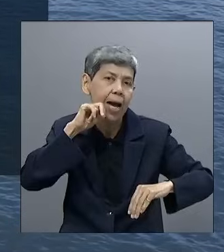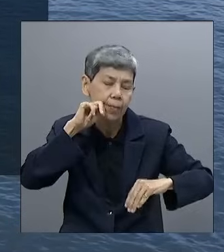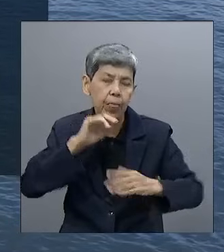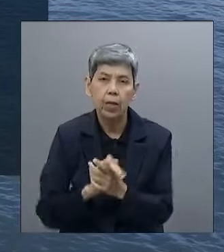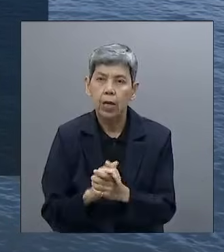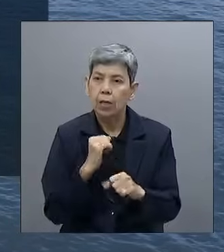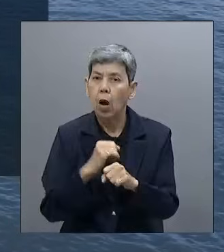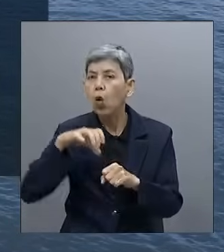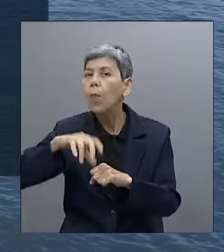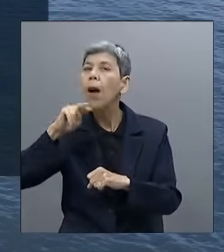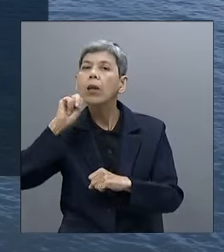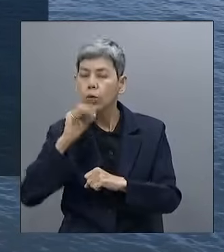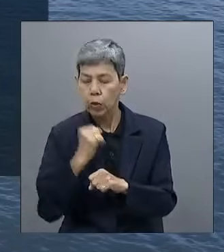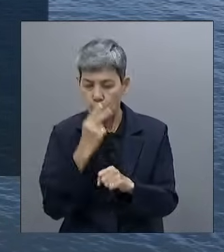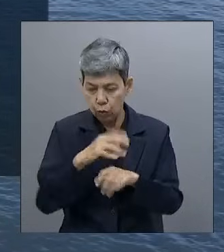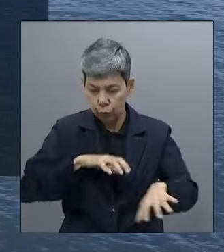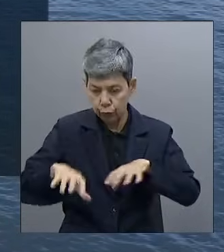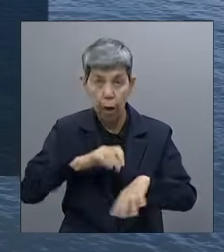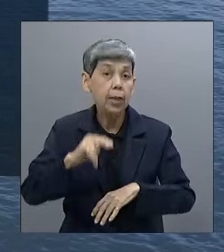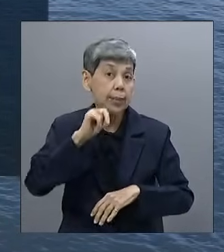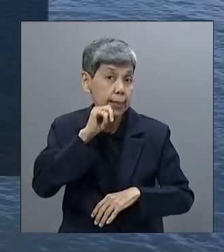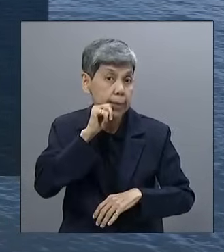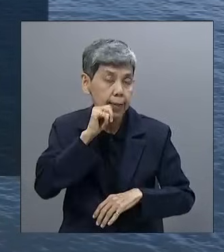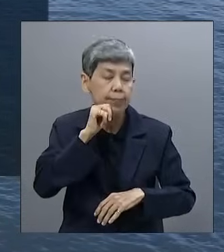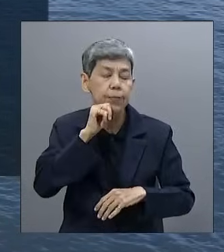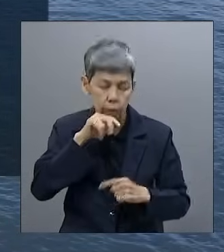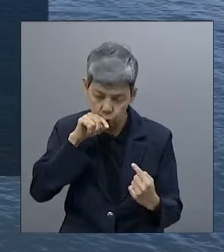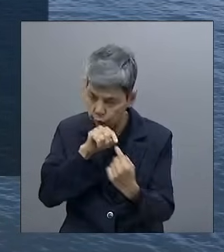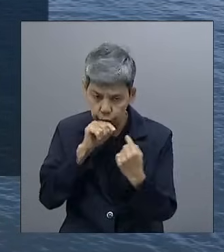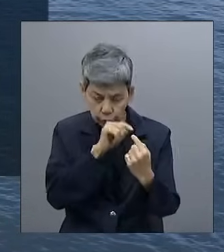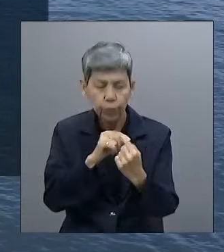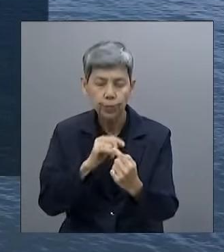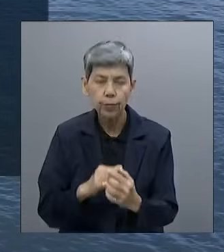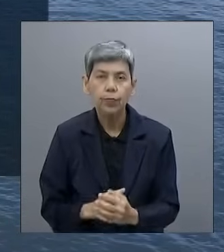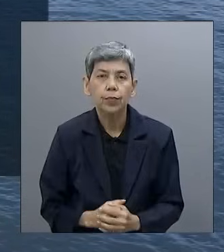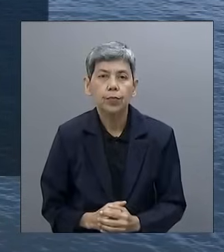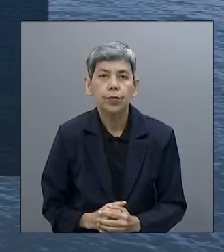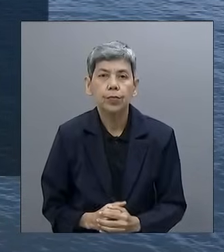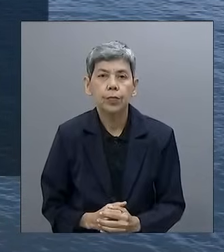ระบบชลประทานเพื่อบริหารจัดการน้ำให้สอดคล้องกับสถานการณ์น้ำด้วยค่ะ